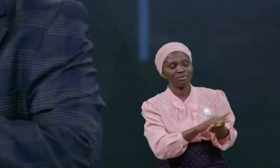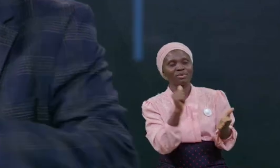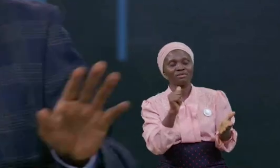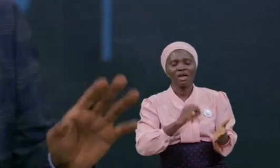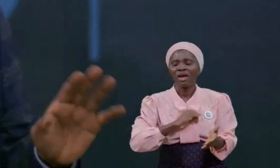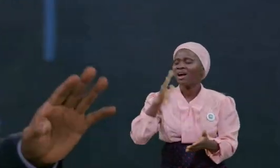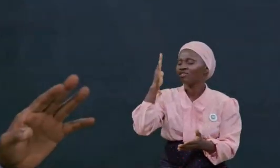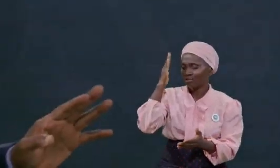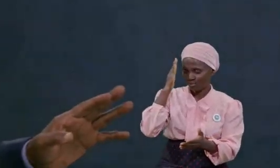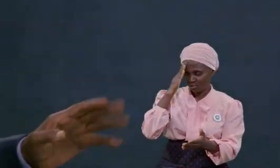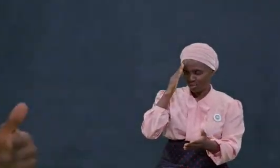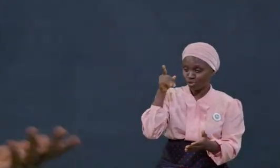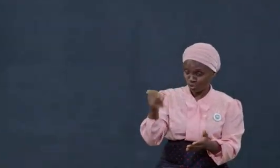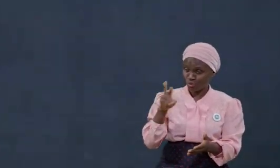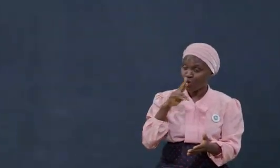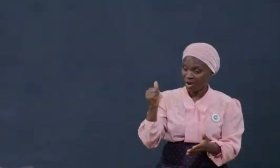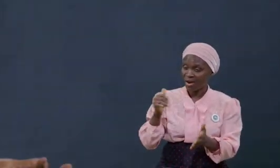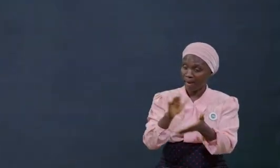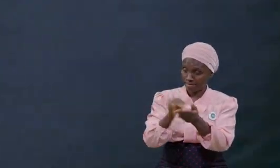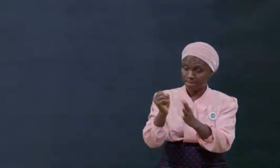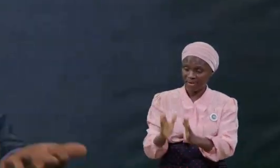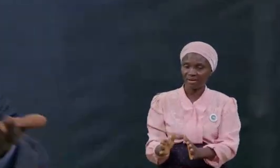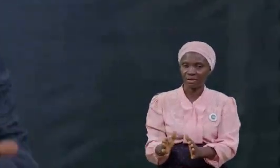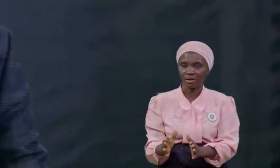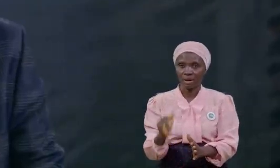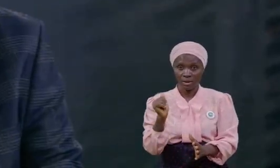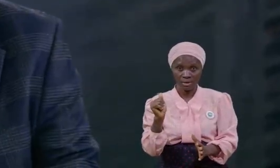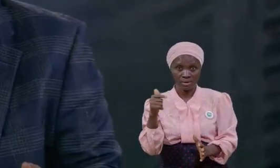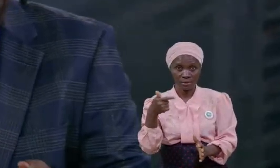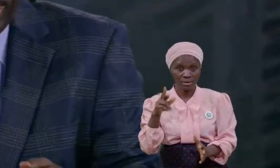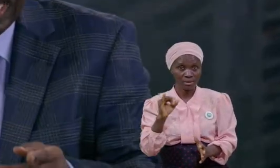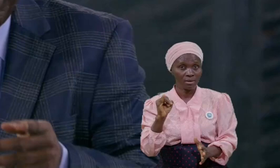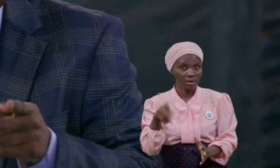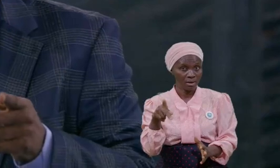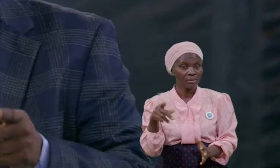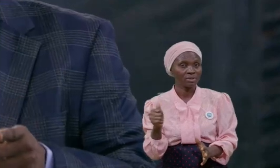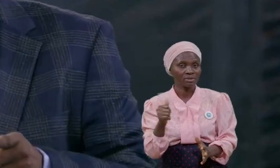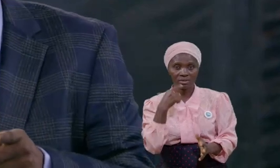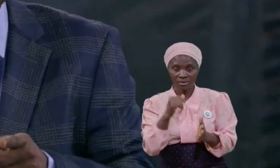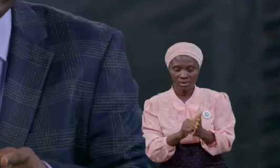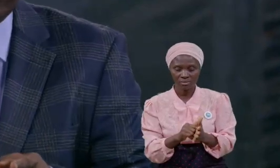croyant. Agrippa dit, pas encore. Paul, presque,